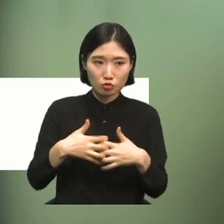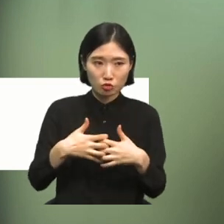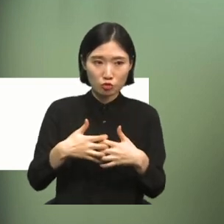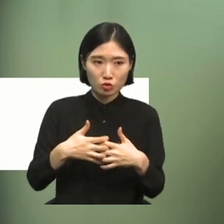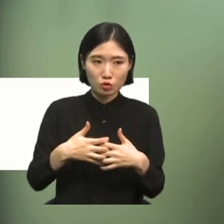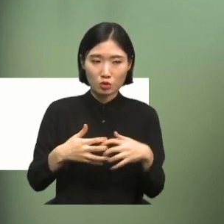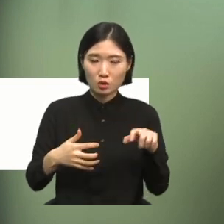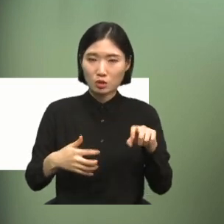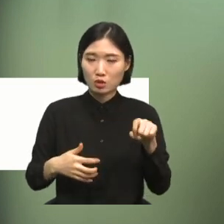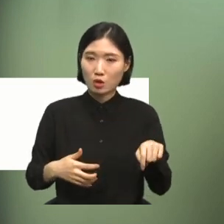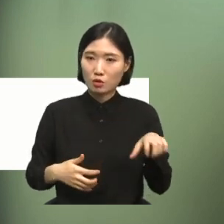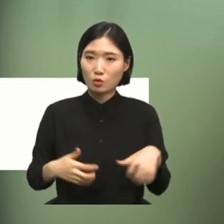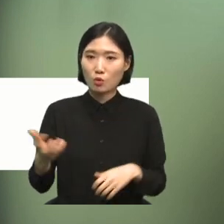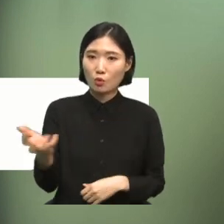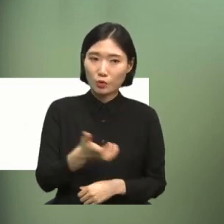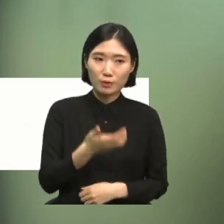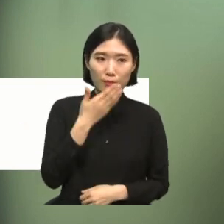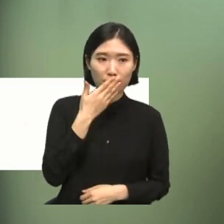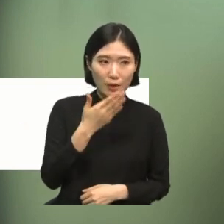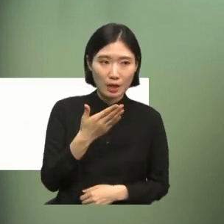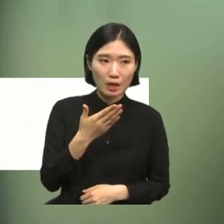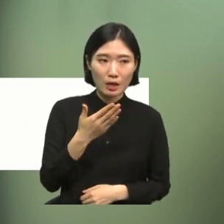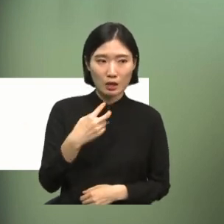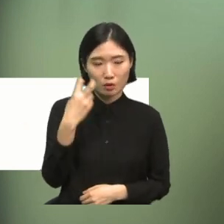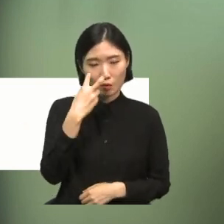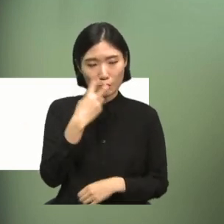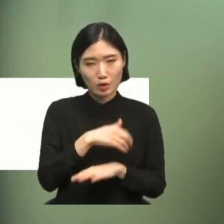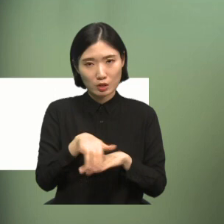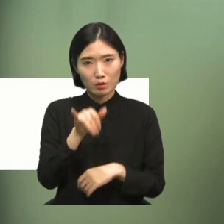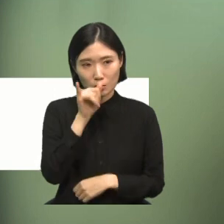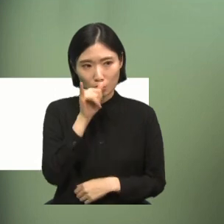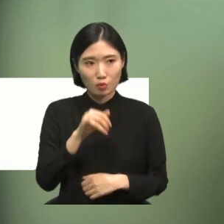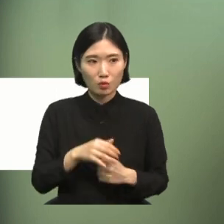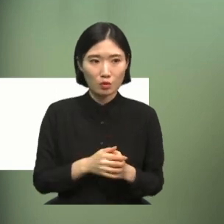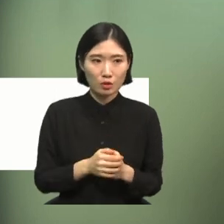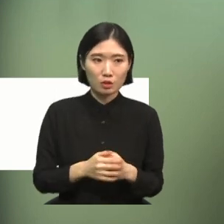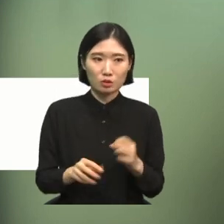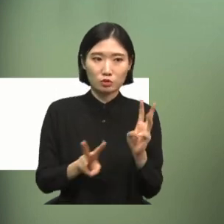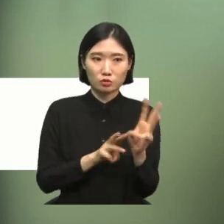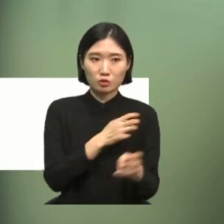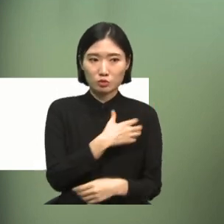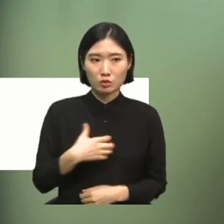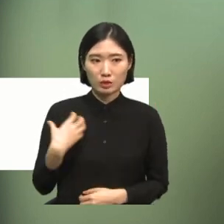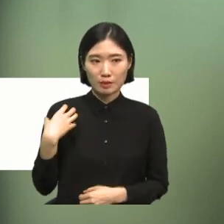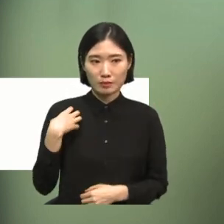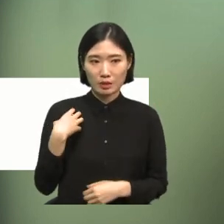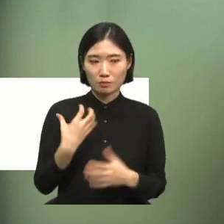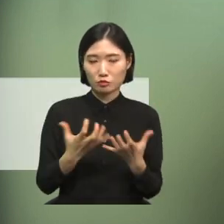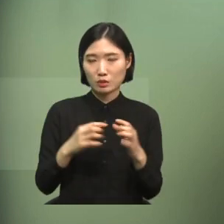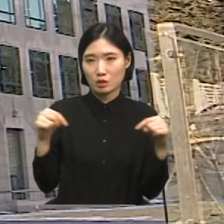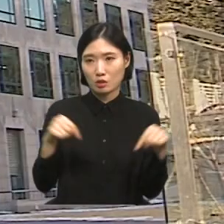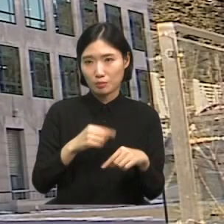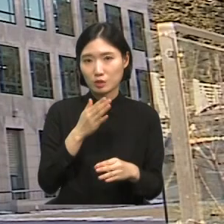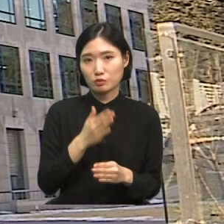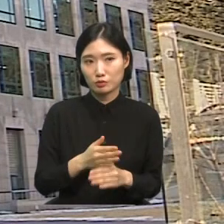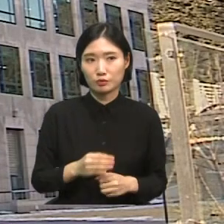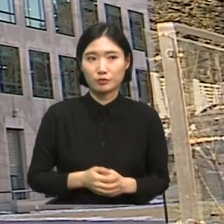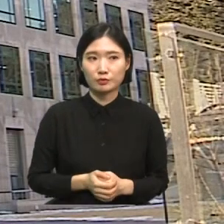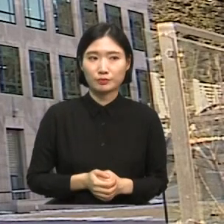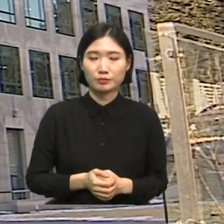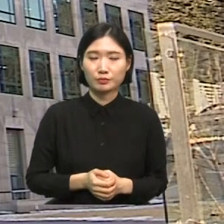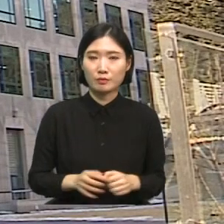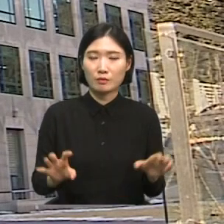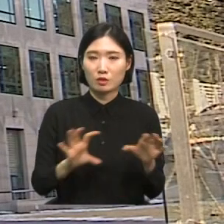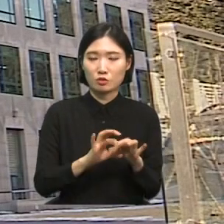좀 검토할 계획은 있고요. 네, 그래서 중랑구청이랑 지금 그 담당부서 협의 중에 있는 상황이고. 이와